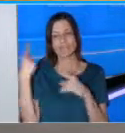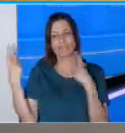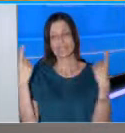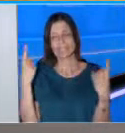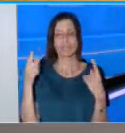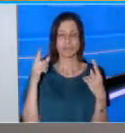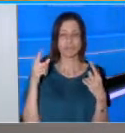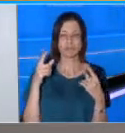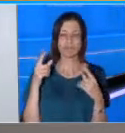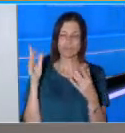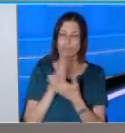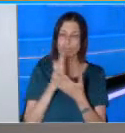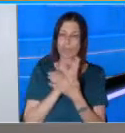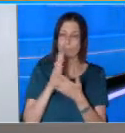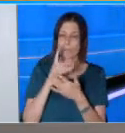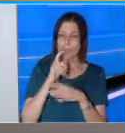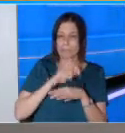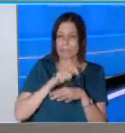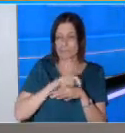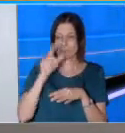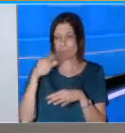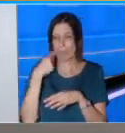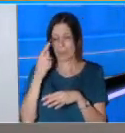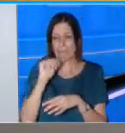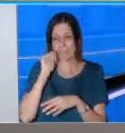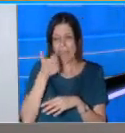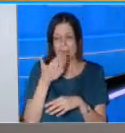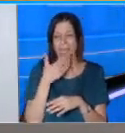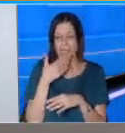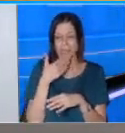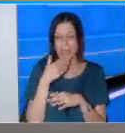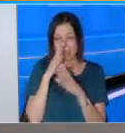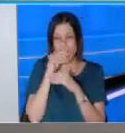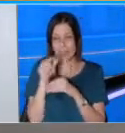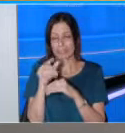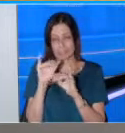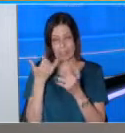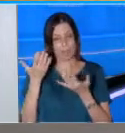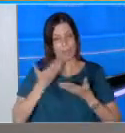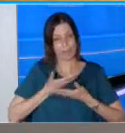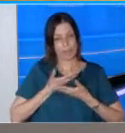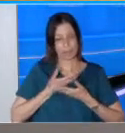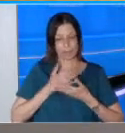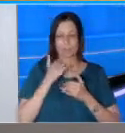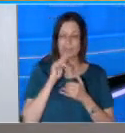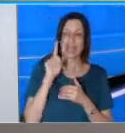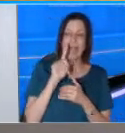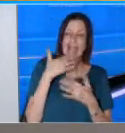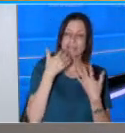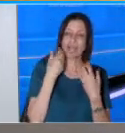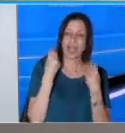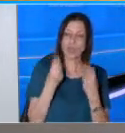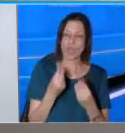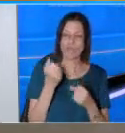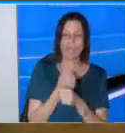אש מחר. בישראל הולכים לכיוון הזה? על זה מדברים כן, תראה, לילך הסביר, אני חושב טוב, את